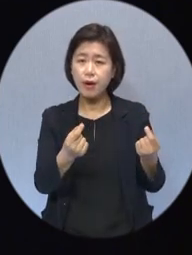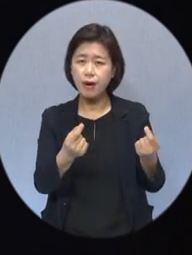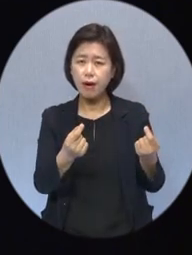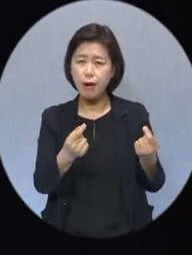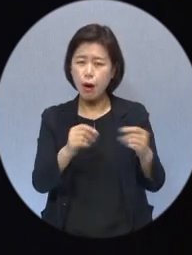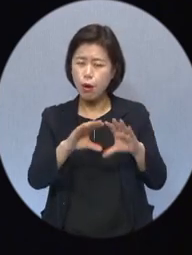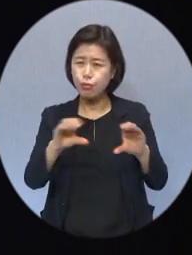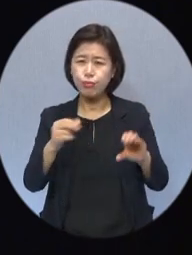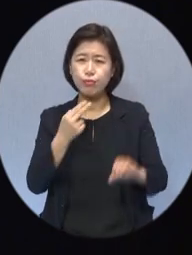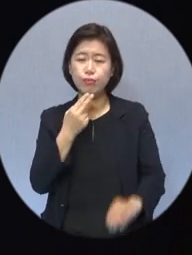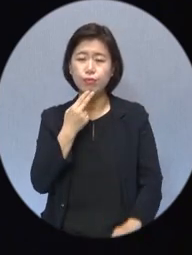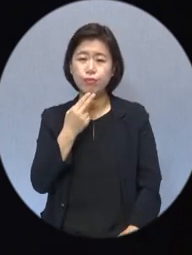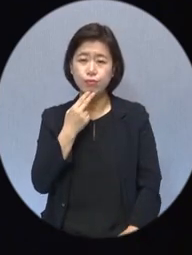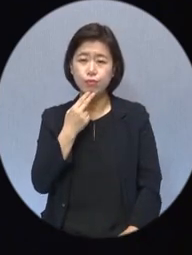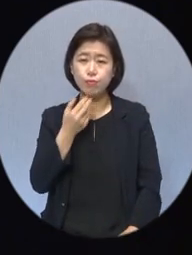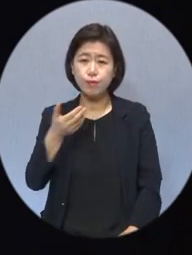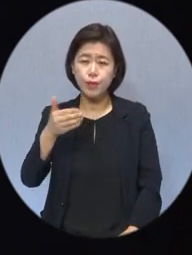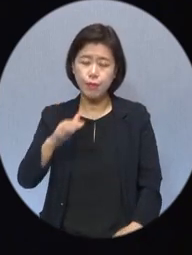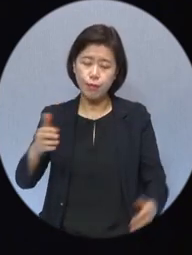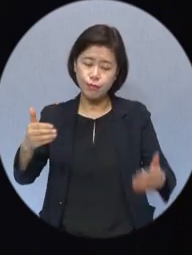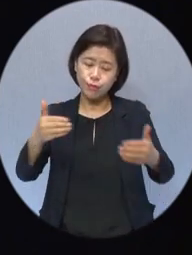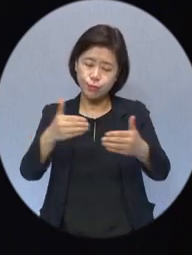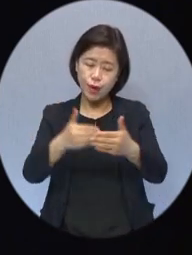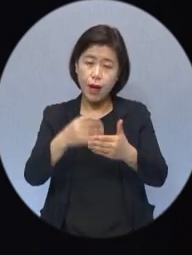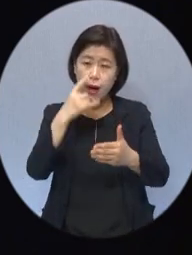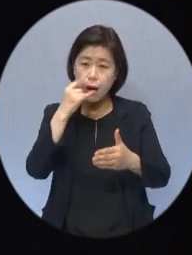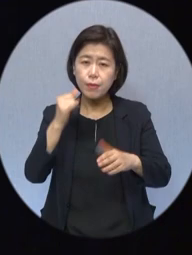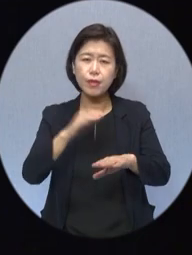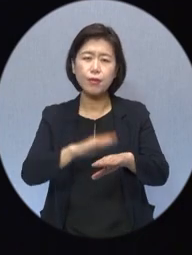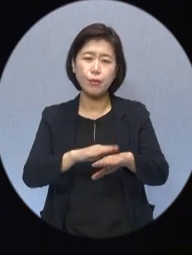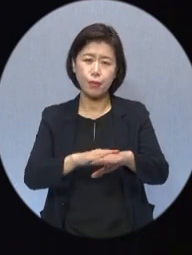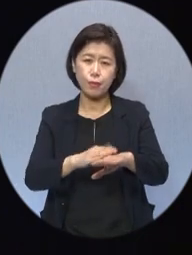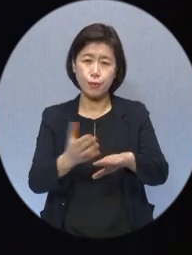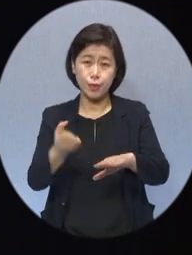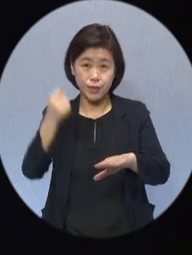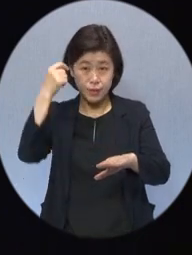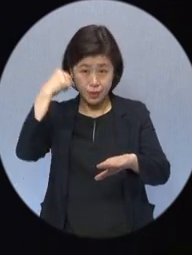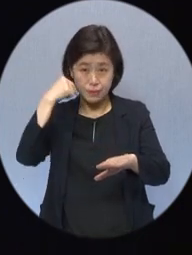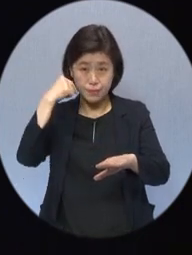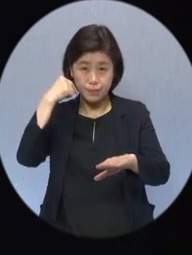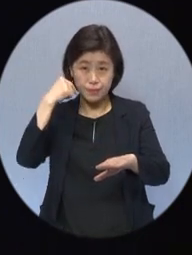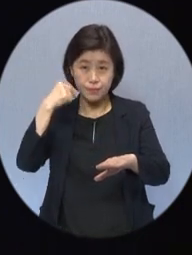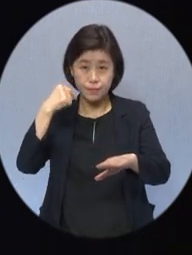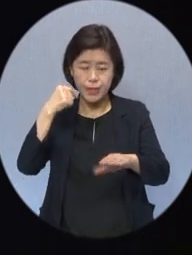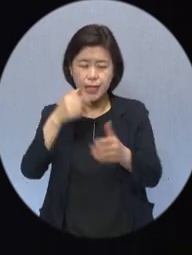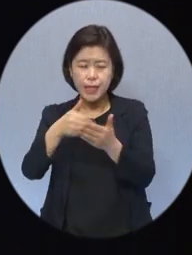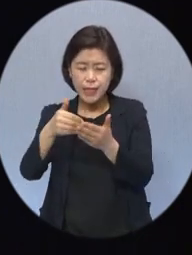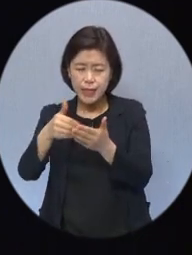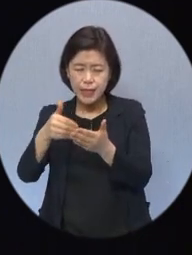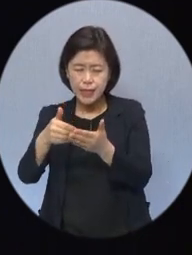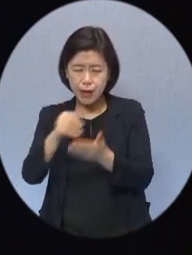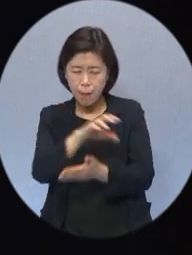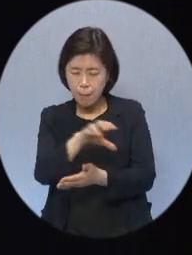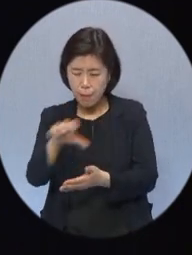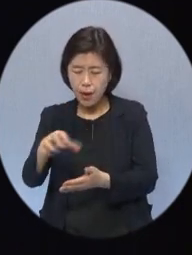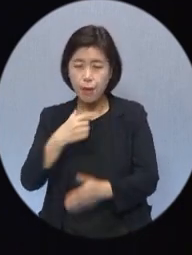거칠고도 푸근한 어머니의 손등을 그리고 말 것입니다.